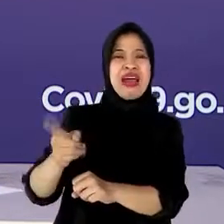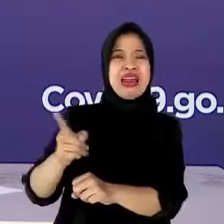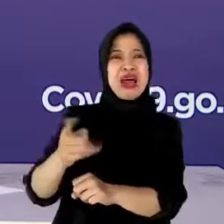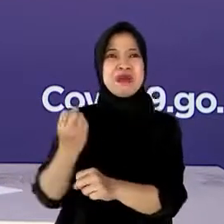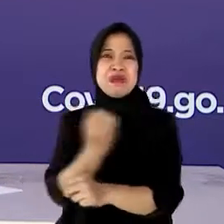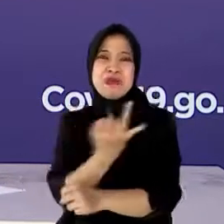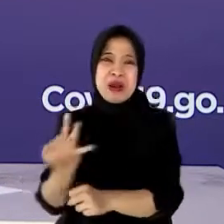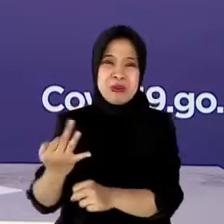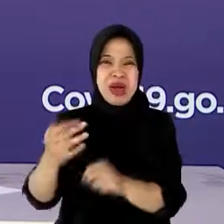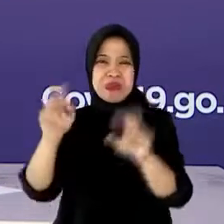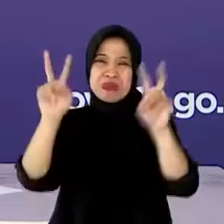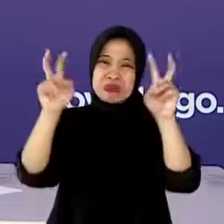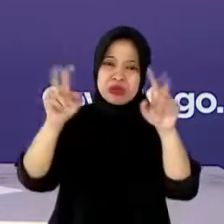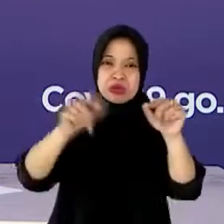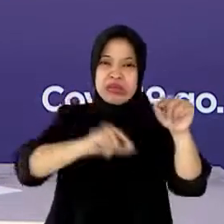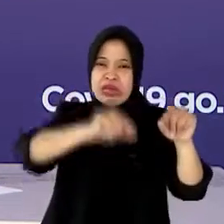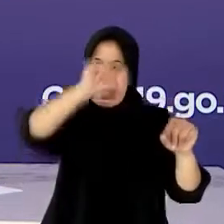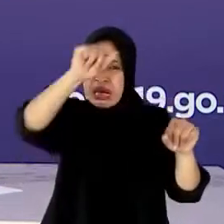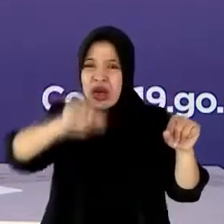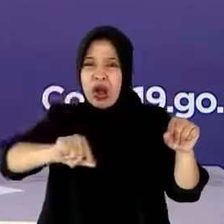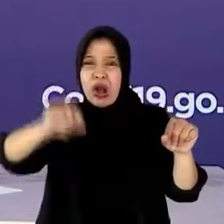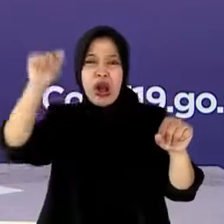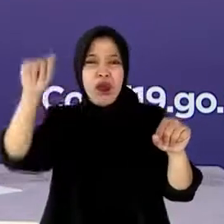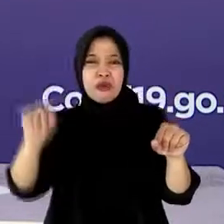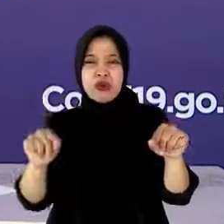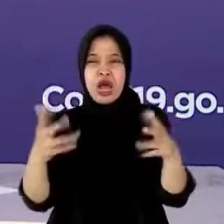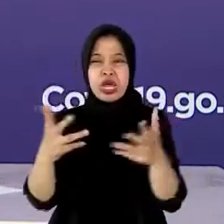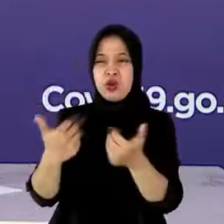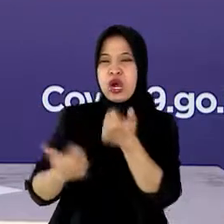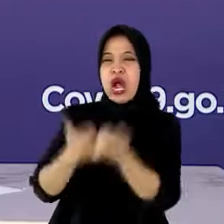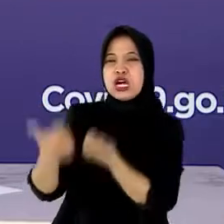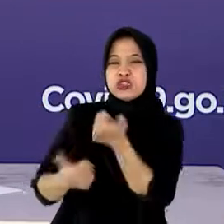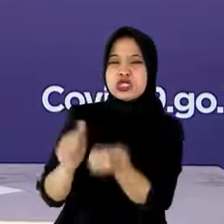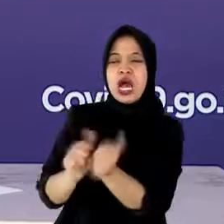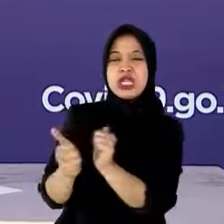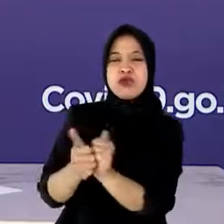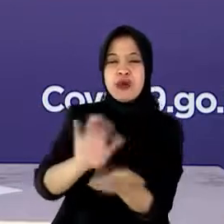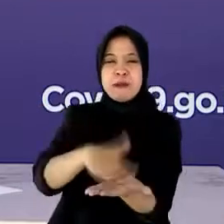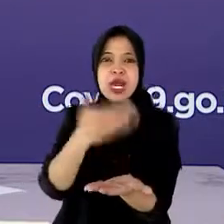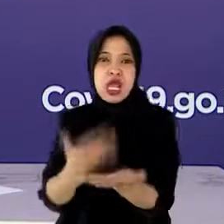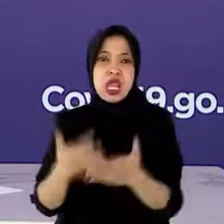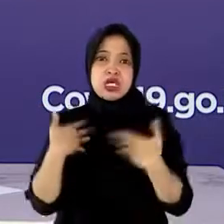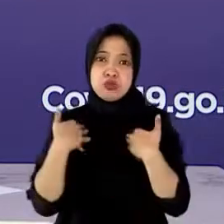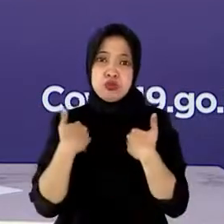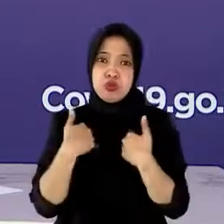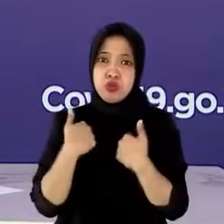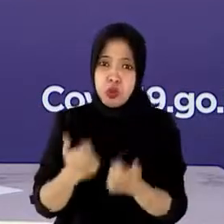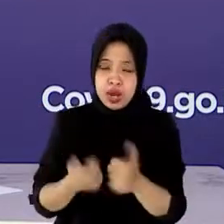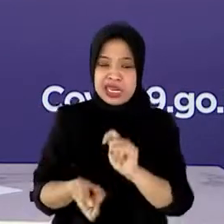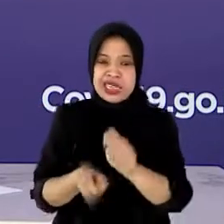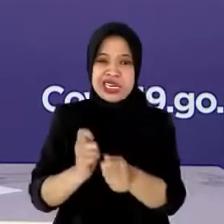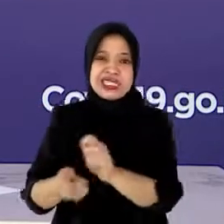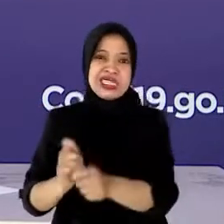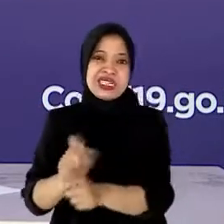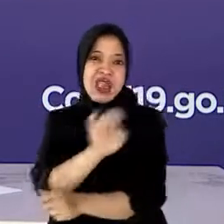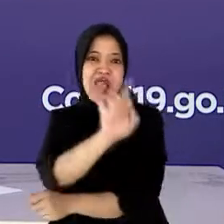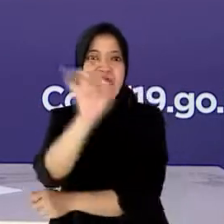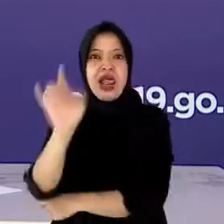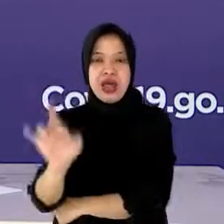istilah dan gambaran grafik atau trend dari kasus aktif angka kematian atau kesembuhan testing dan